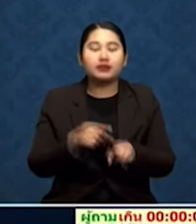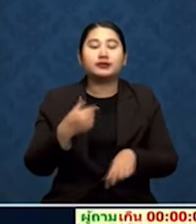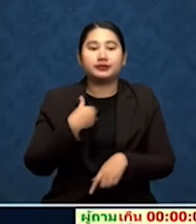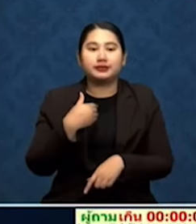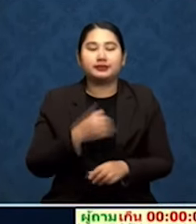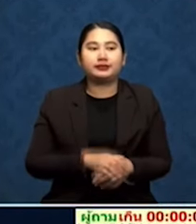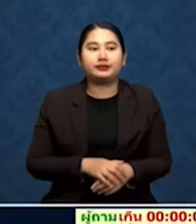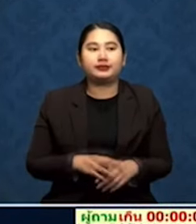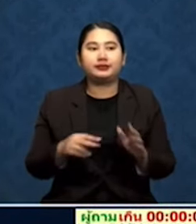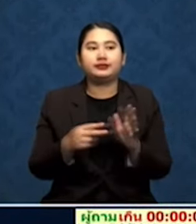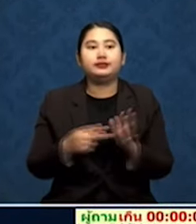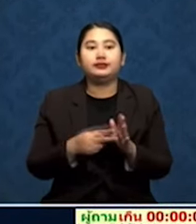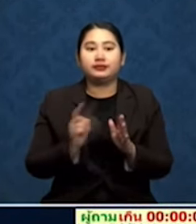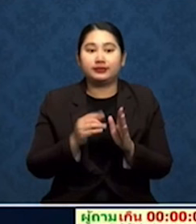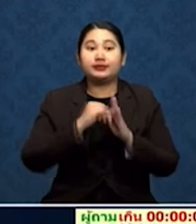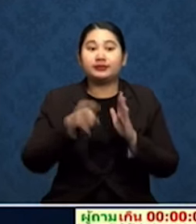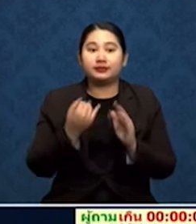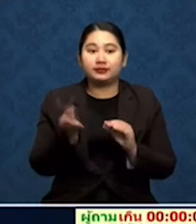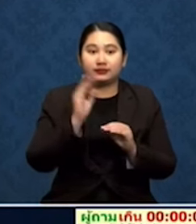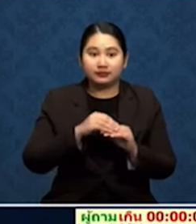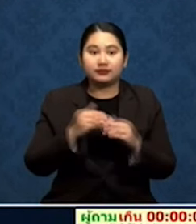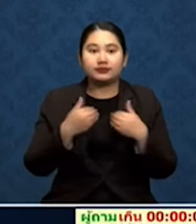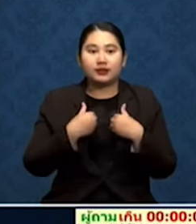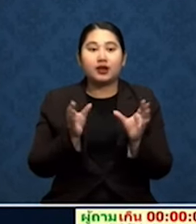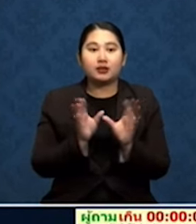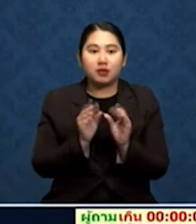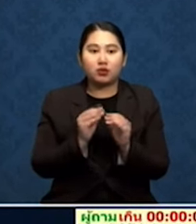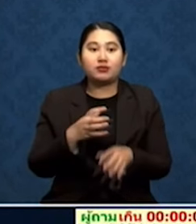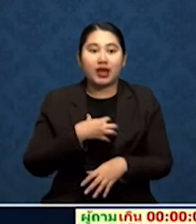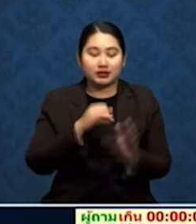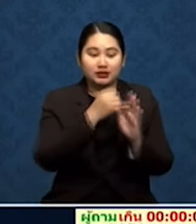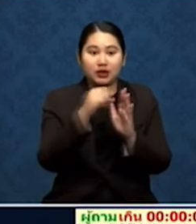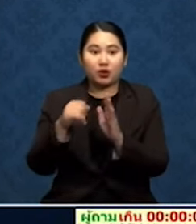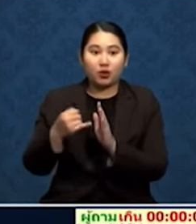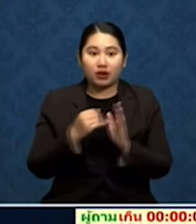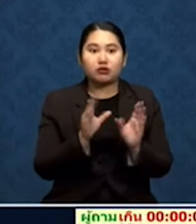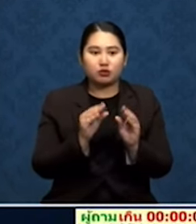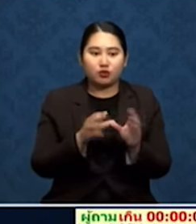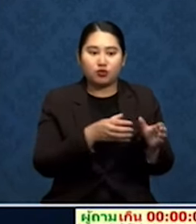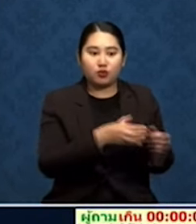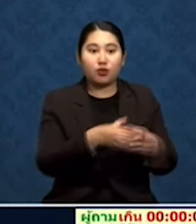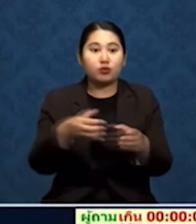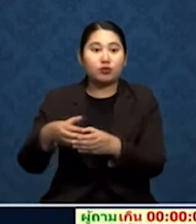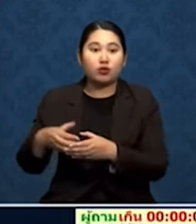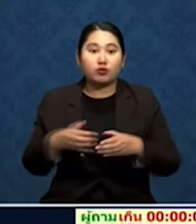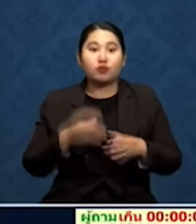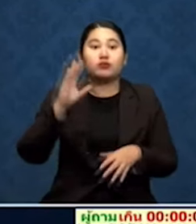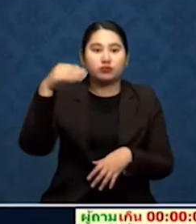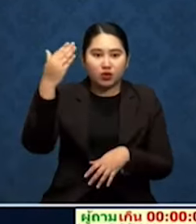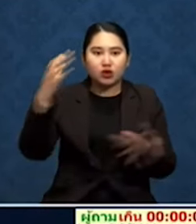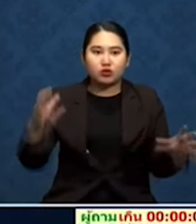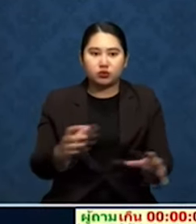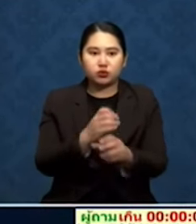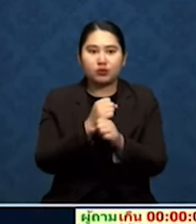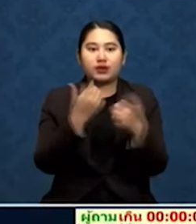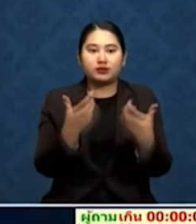เนี่ยเราก็เลยทำการเพิ่มจังหวัดขึ้นด้วยในที่ประชุมเนี่ยอยากให้ทุกจังหวัดเนี่ยไปประชุมกันก่อนนะครับไปประชุมหาข้อสรุปมาก่อน